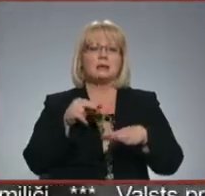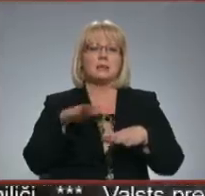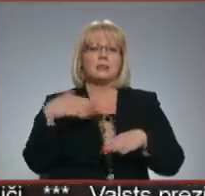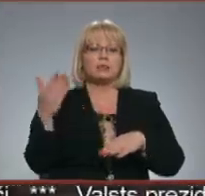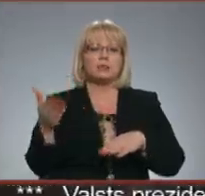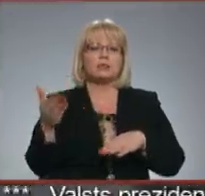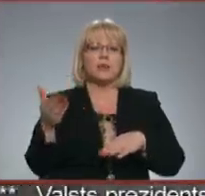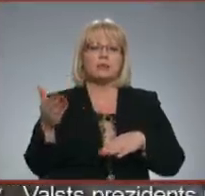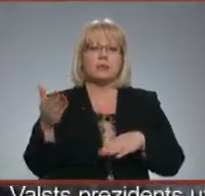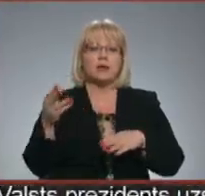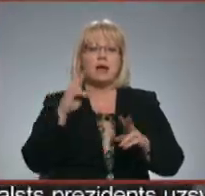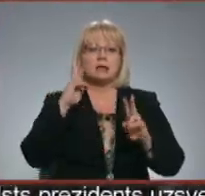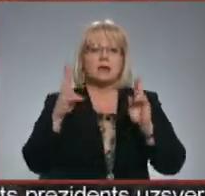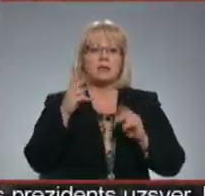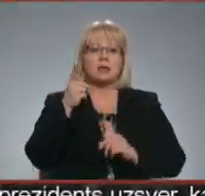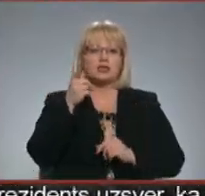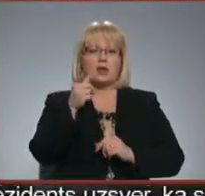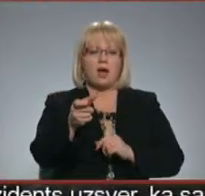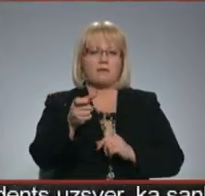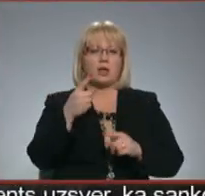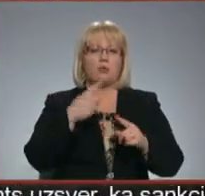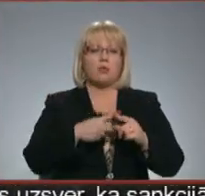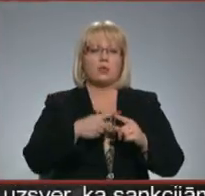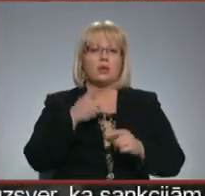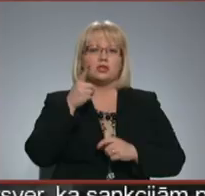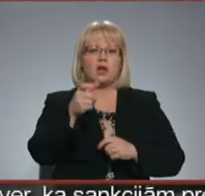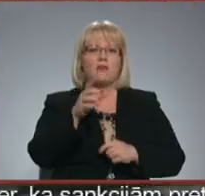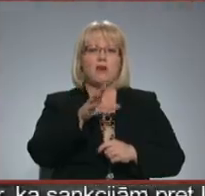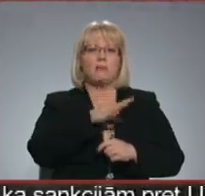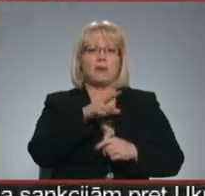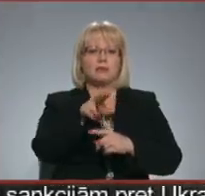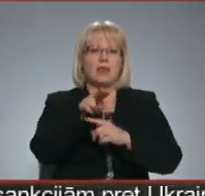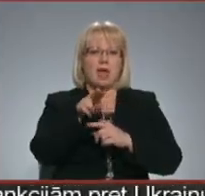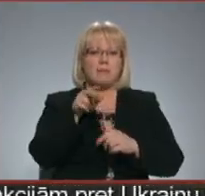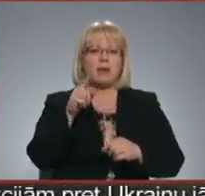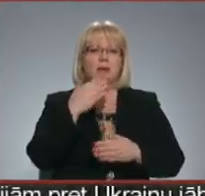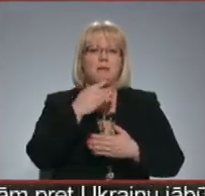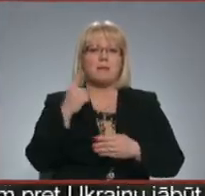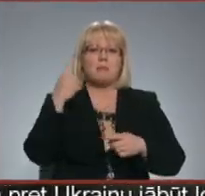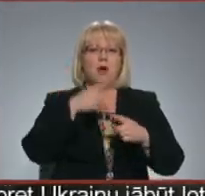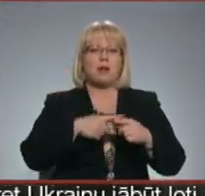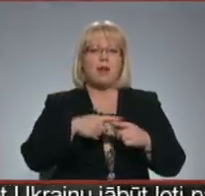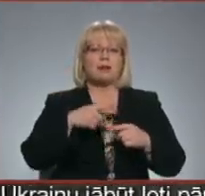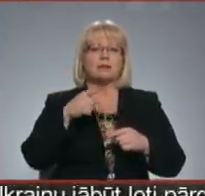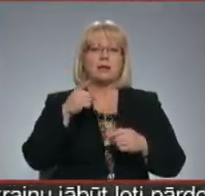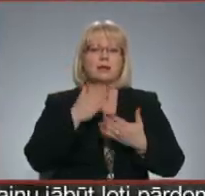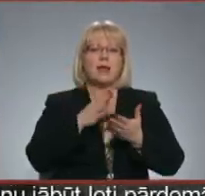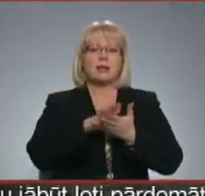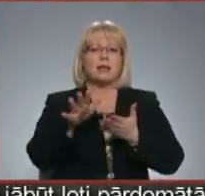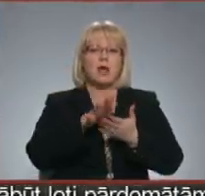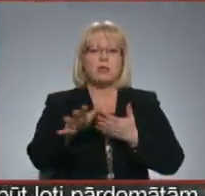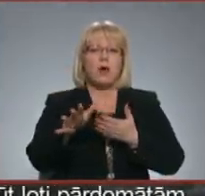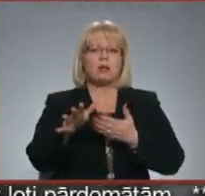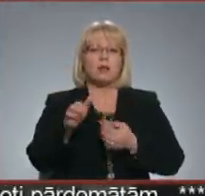no milicijas puses atskanēja šāvieni, un šāvēja bijuši snaiperi. Pirmo reizi Kijevas ielās jāsaka, tiek